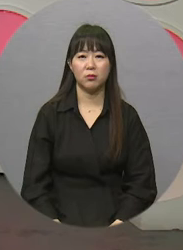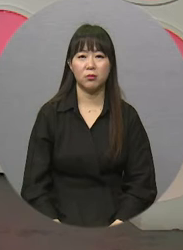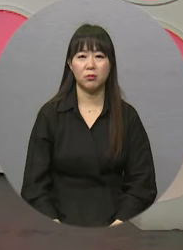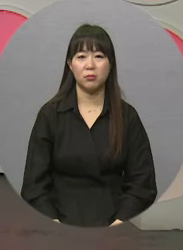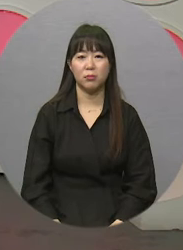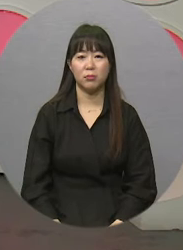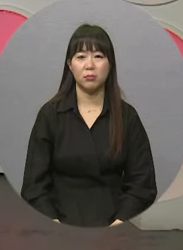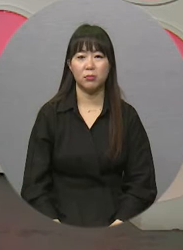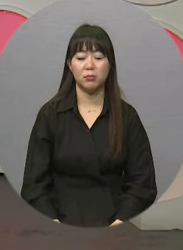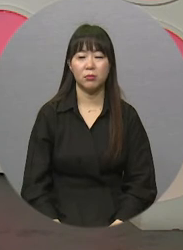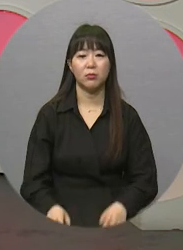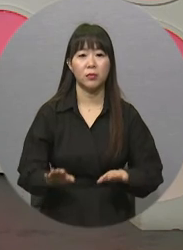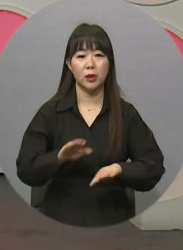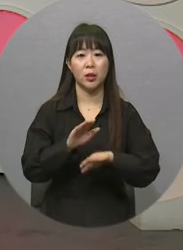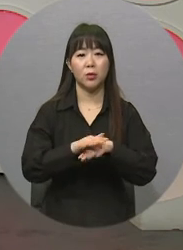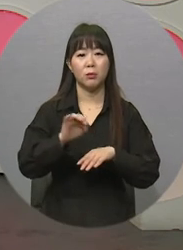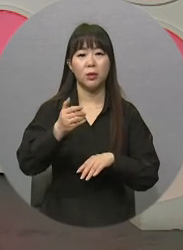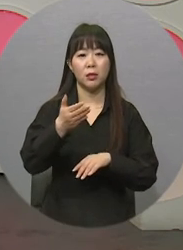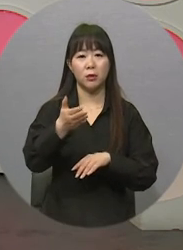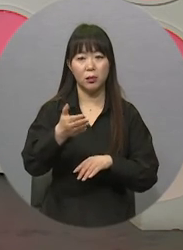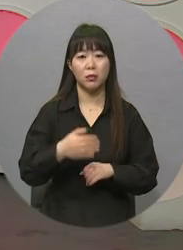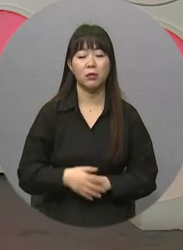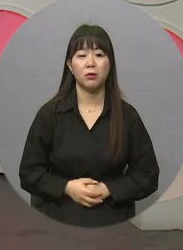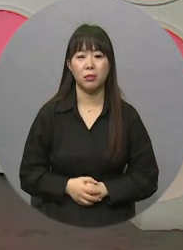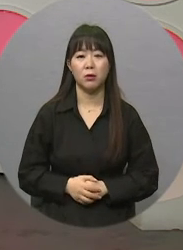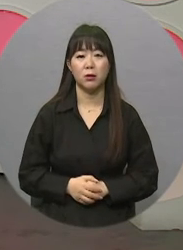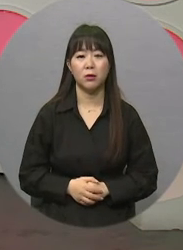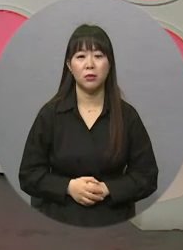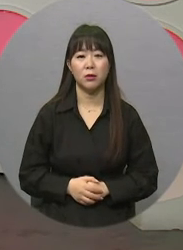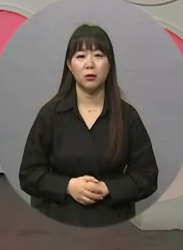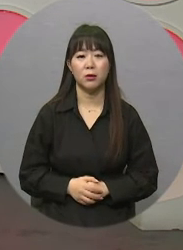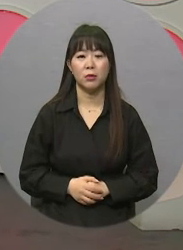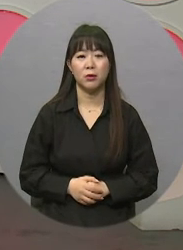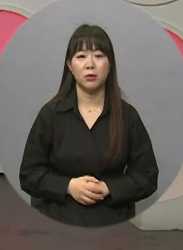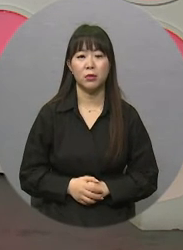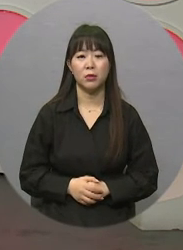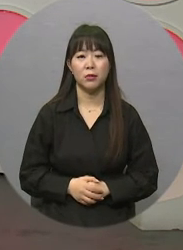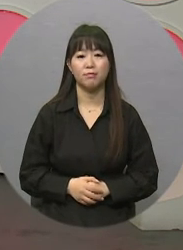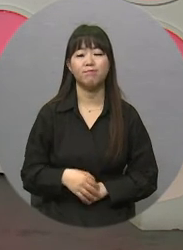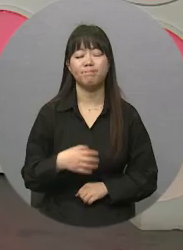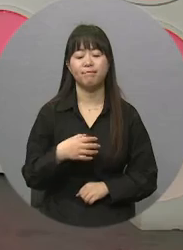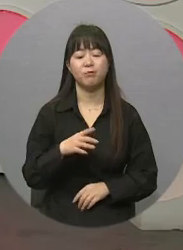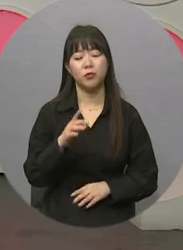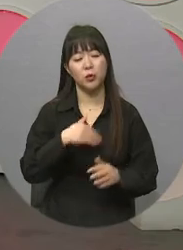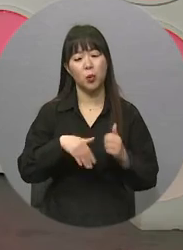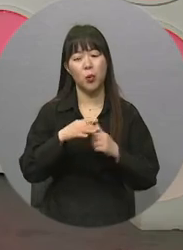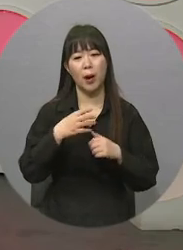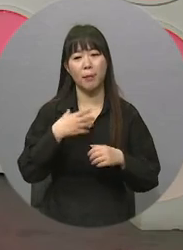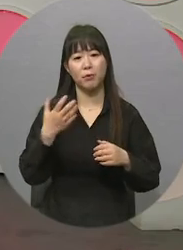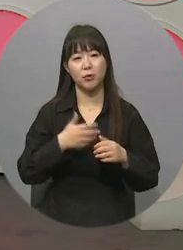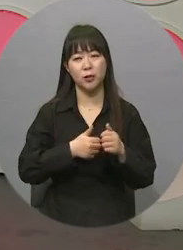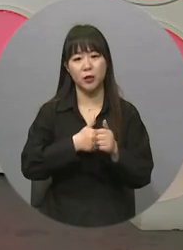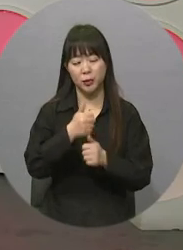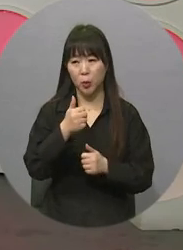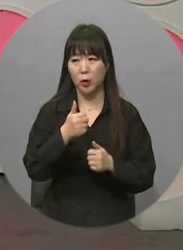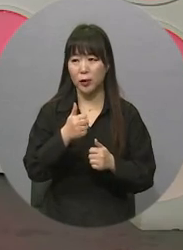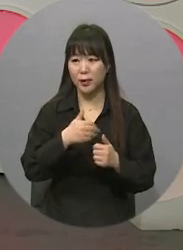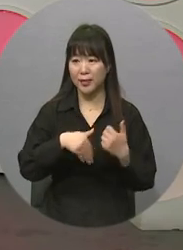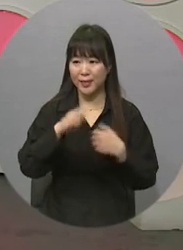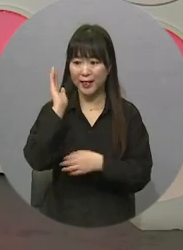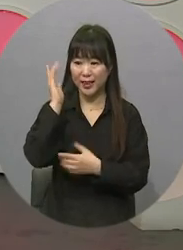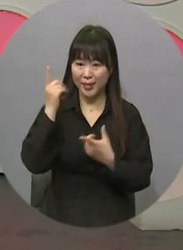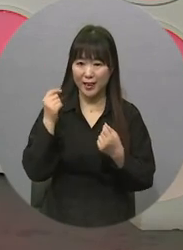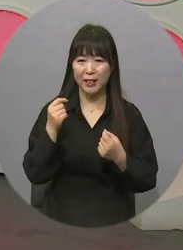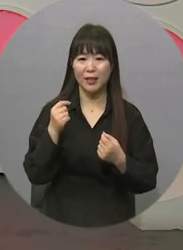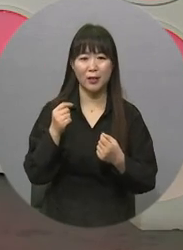아, 오늘 우리 손비 씨가 손비 씨의 그거네요. 어. 저기 극복. 극복기. 아니, 저는 또 많아요, 극복.